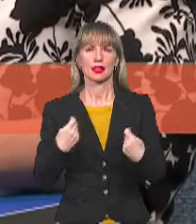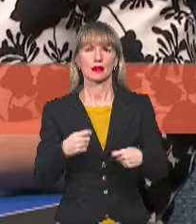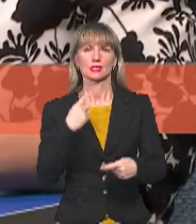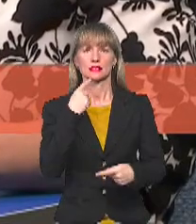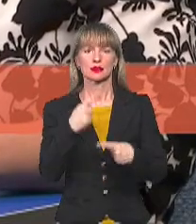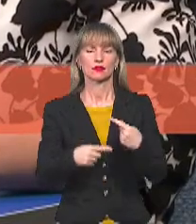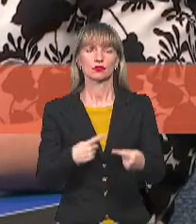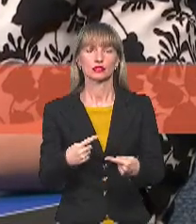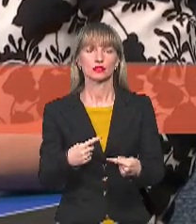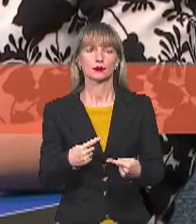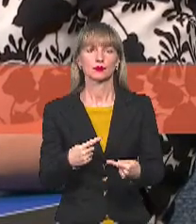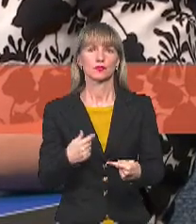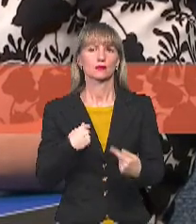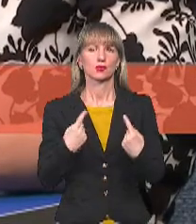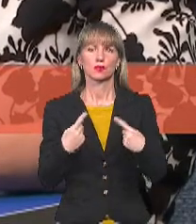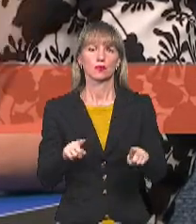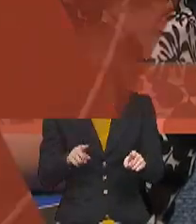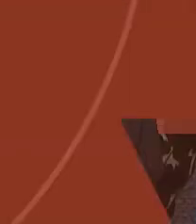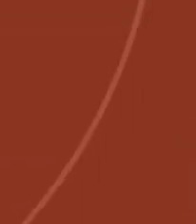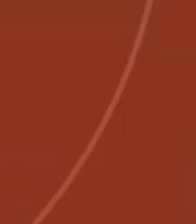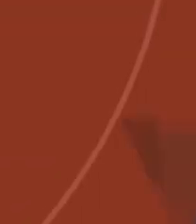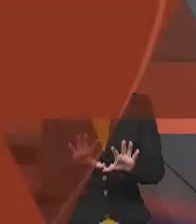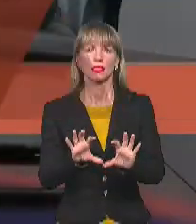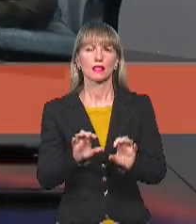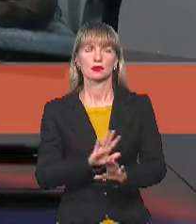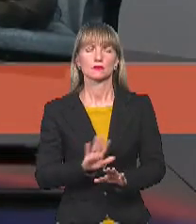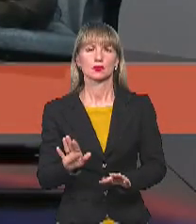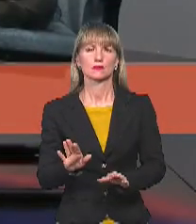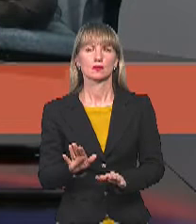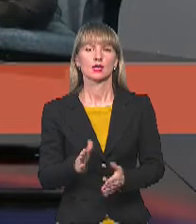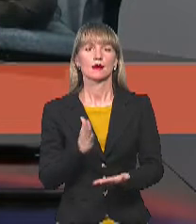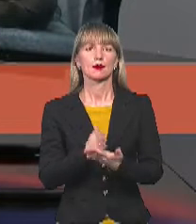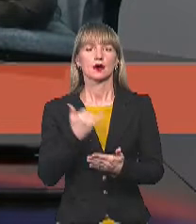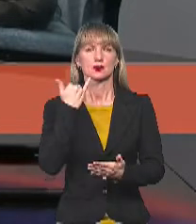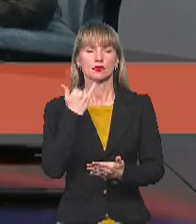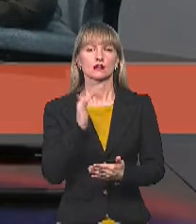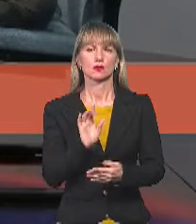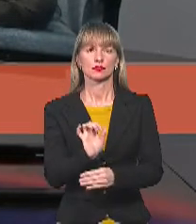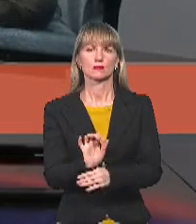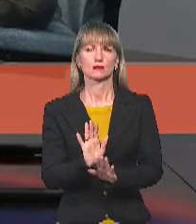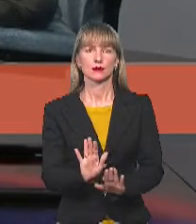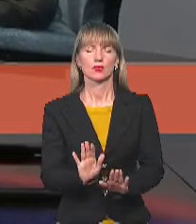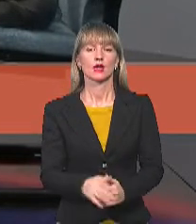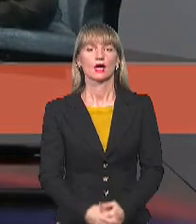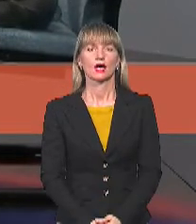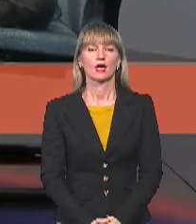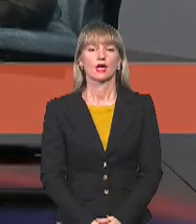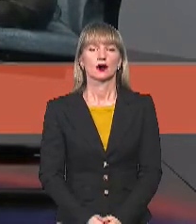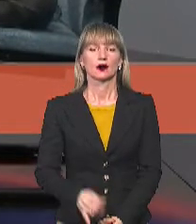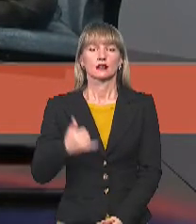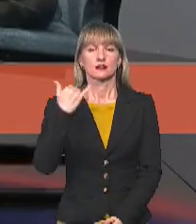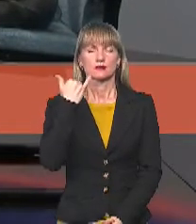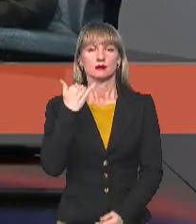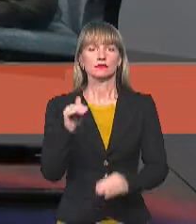Бо я по-іншому його навіть не сприймаю. Маємо ціни... дзвіночок. Я вас перерву, перепрошую. Маємо